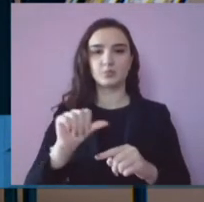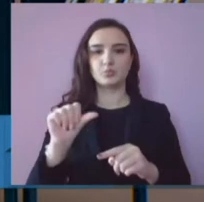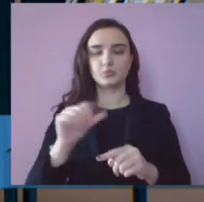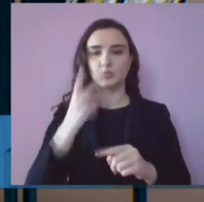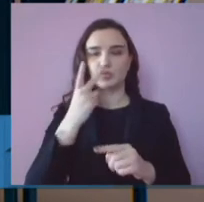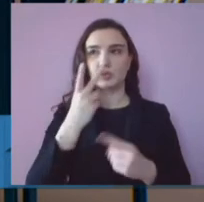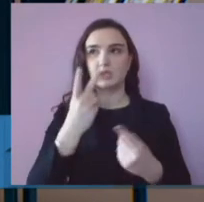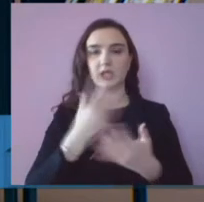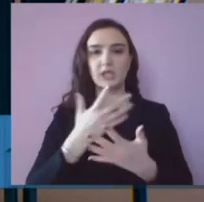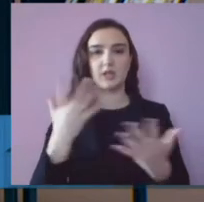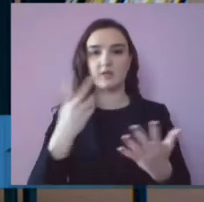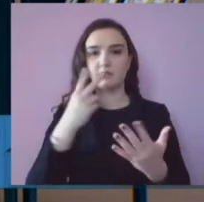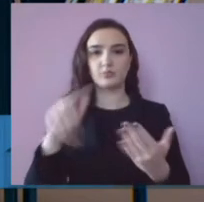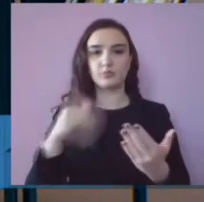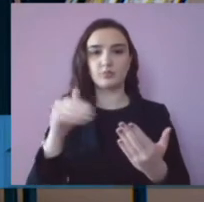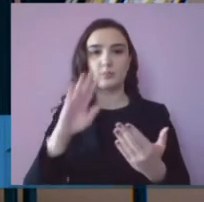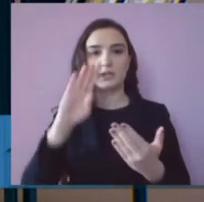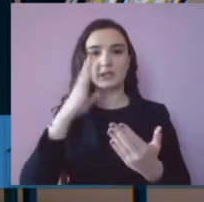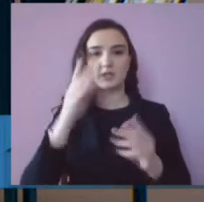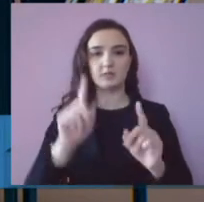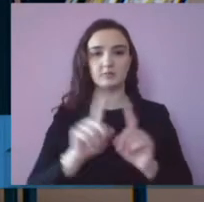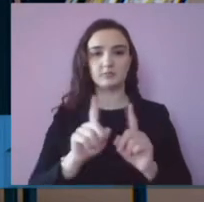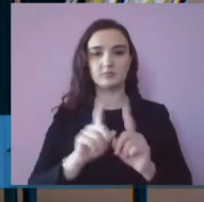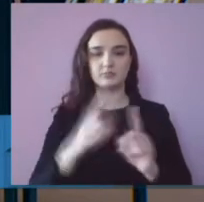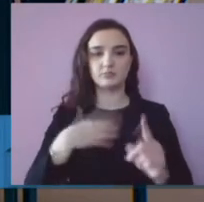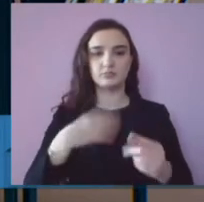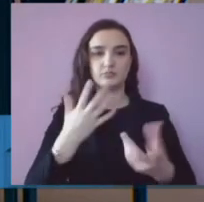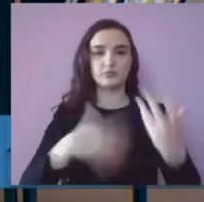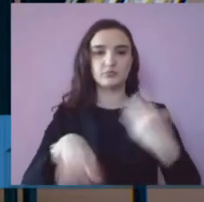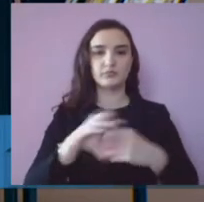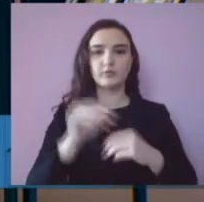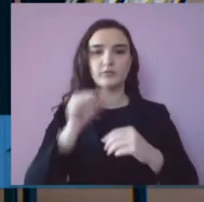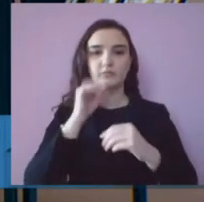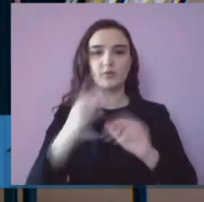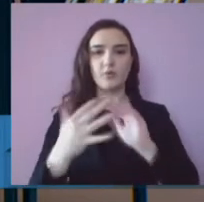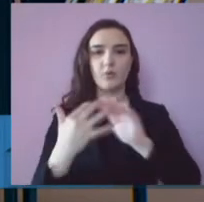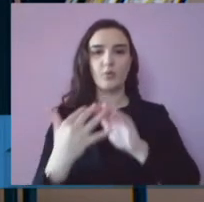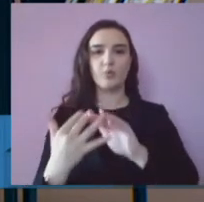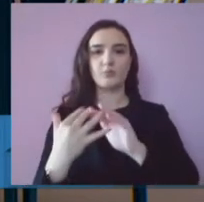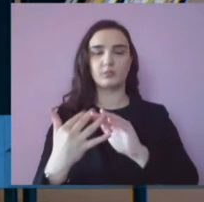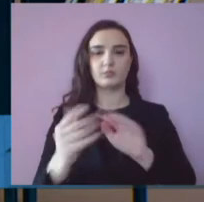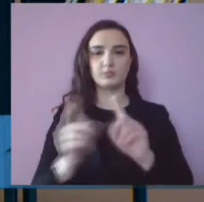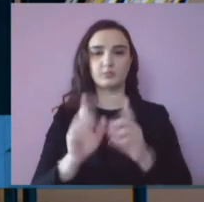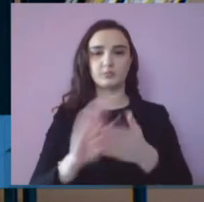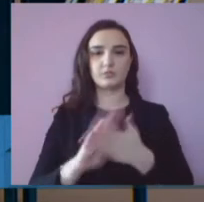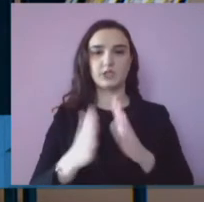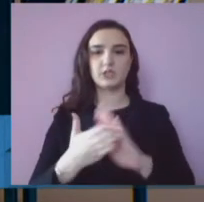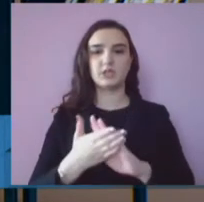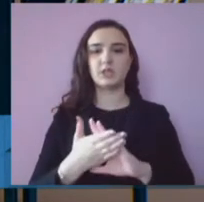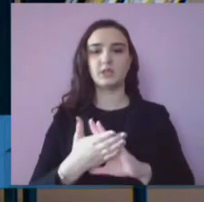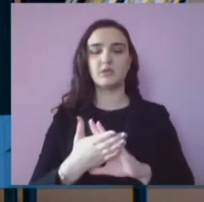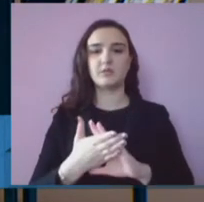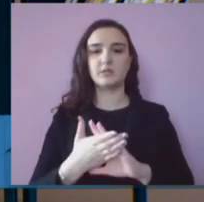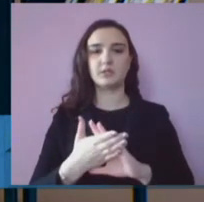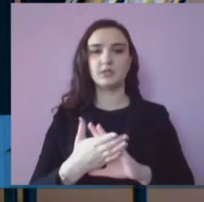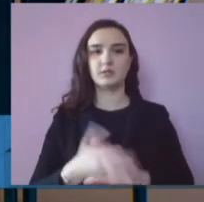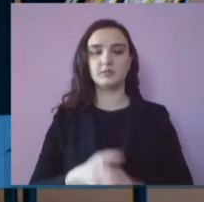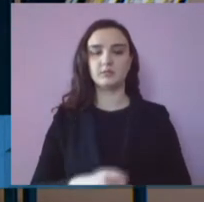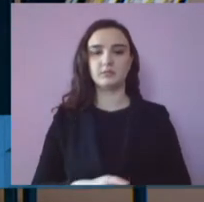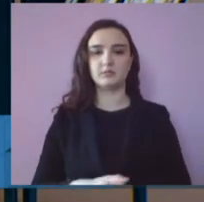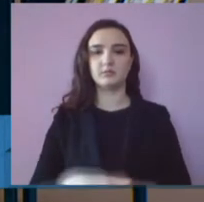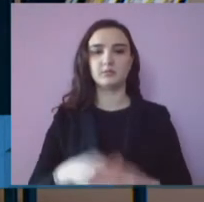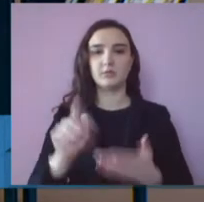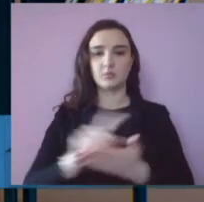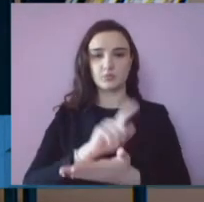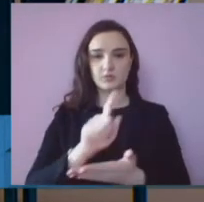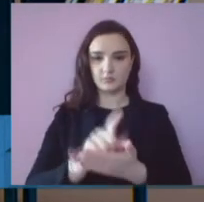მტერის წინაშე ჩვენ საომარ მდგომარეობაში ვართ. დიახ. და აი ამ ომში აუცილებლად